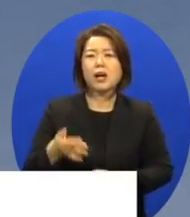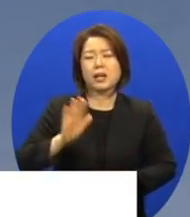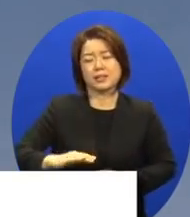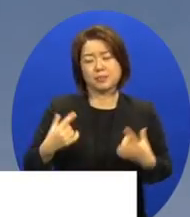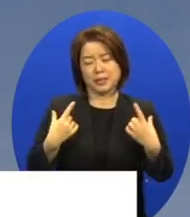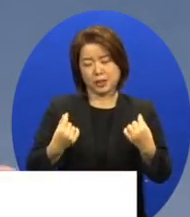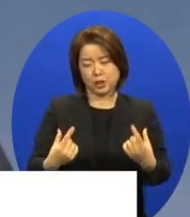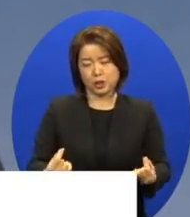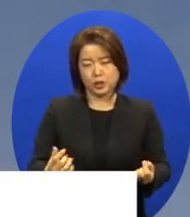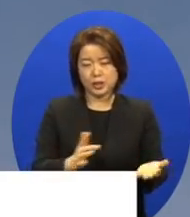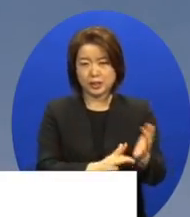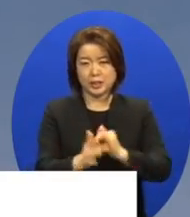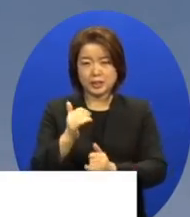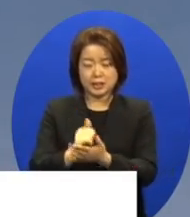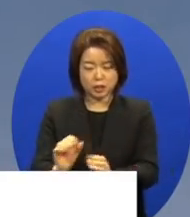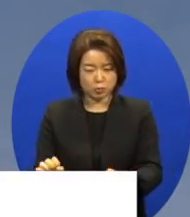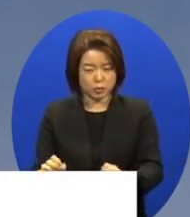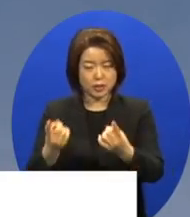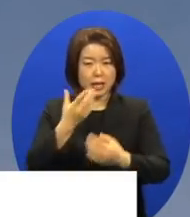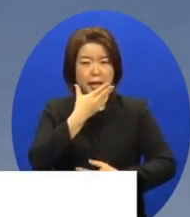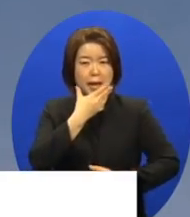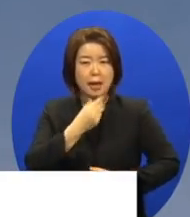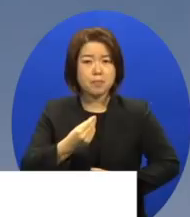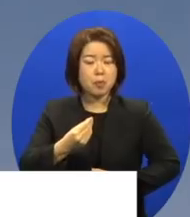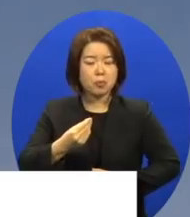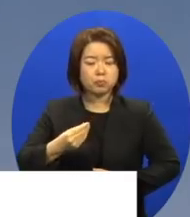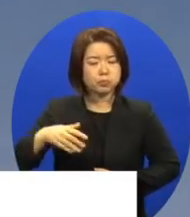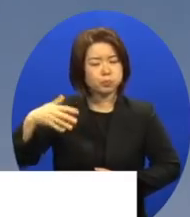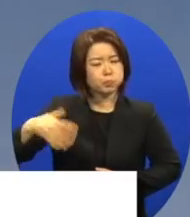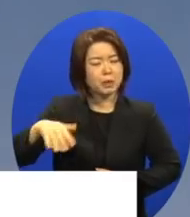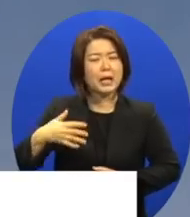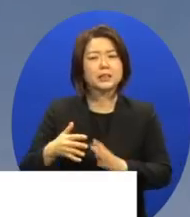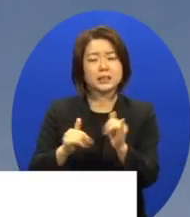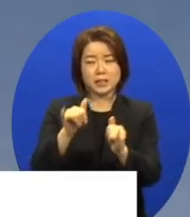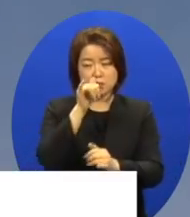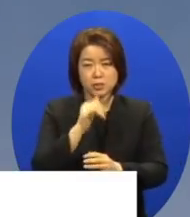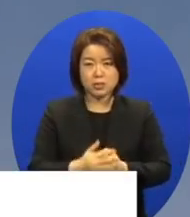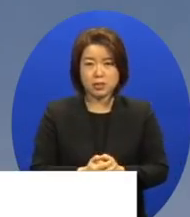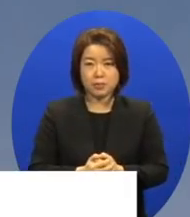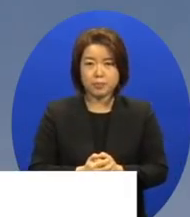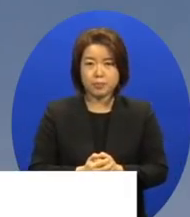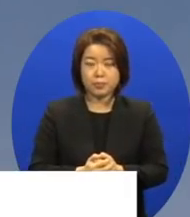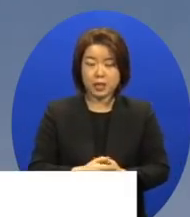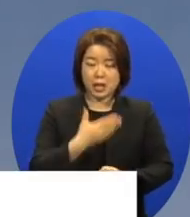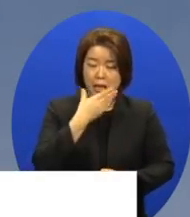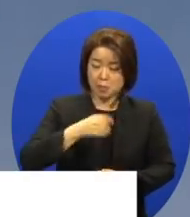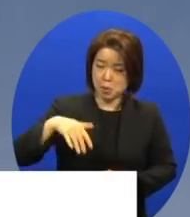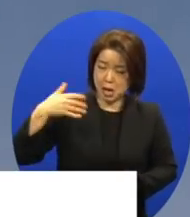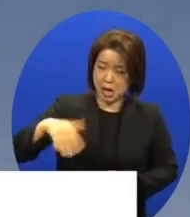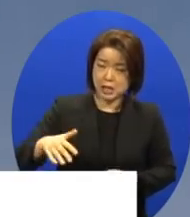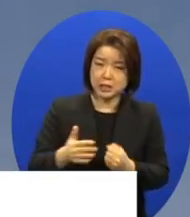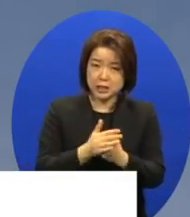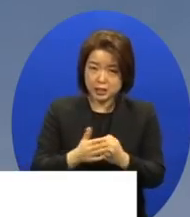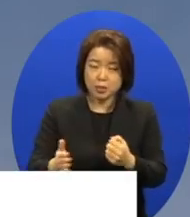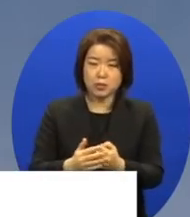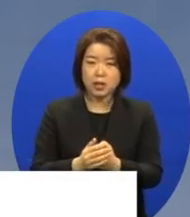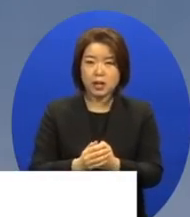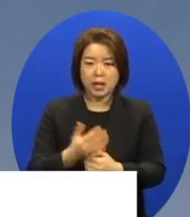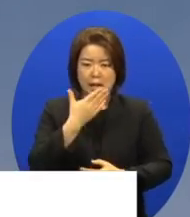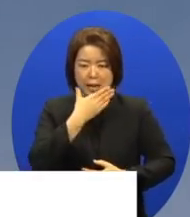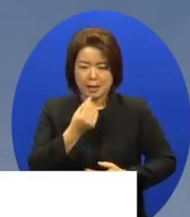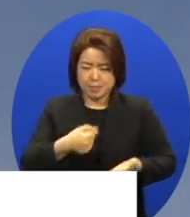예수님으로 인하여 행복하지 않은 사람들이 있습니다 아주 행복하지 않으니까 행복하려고